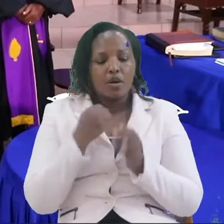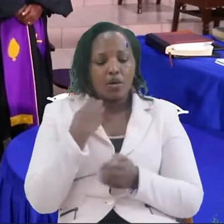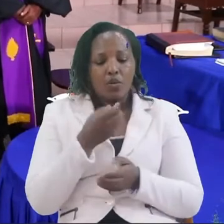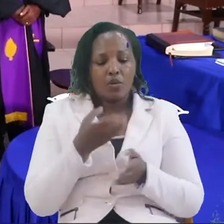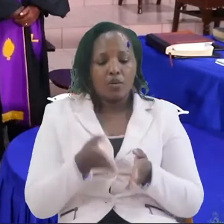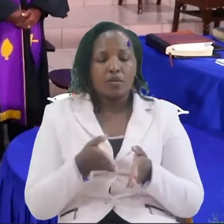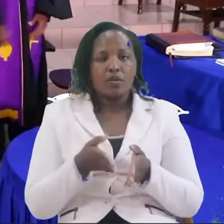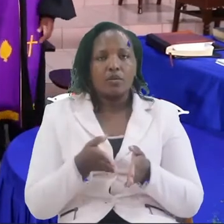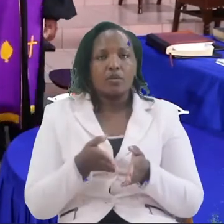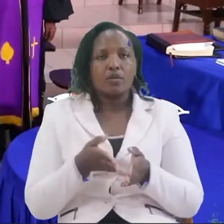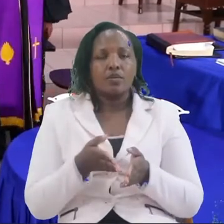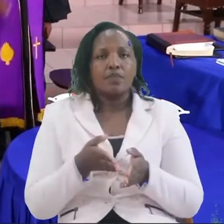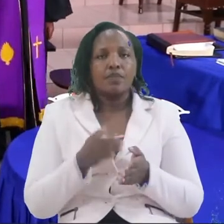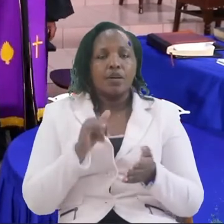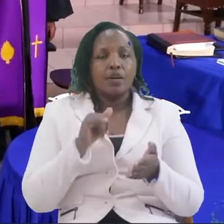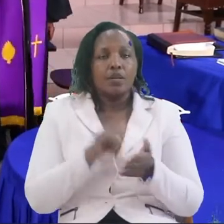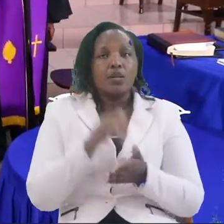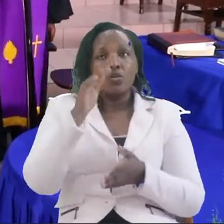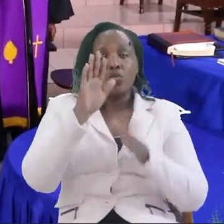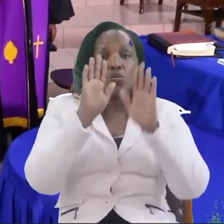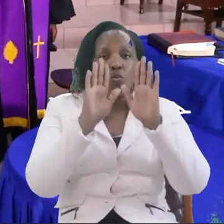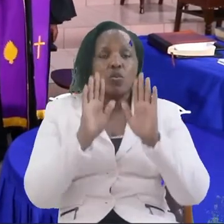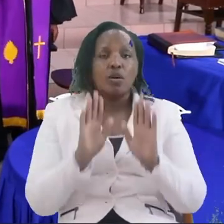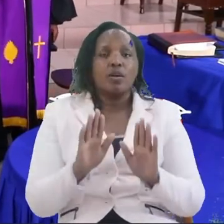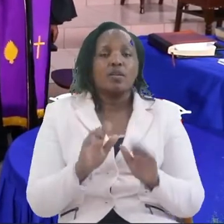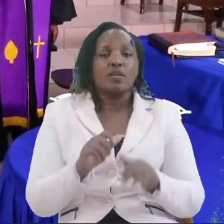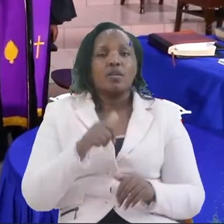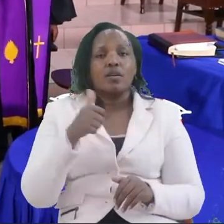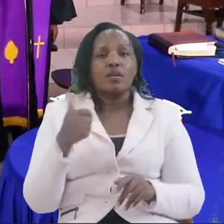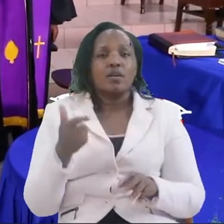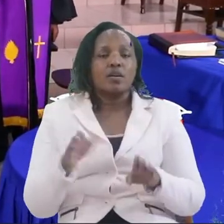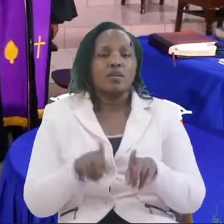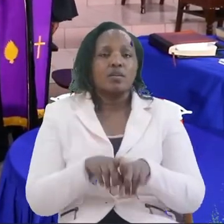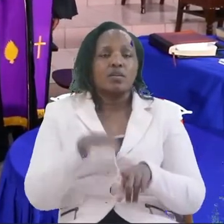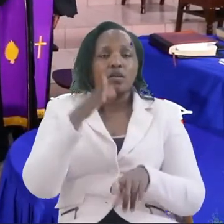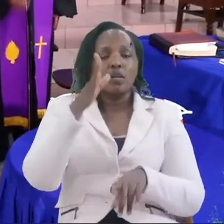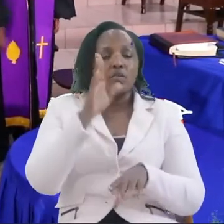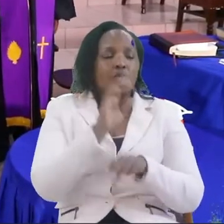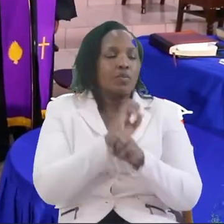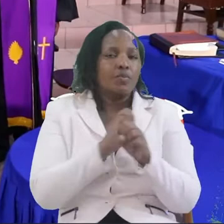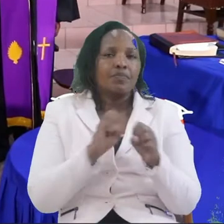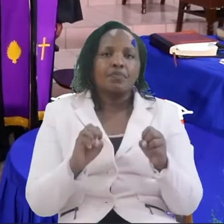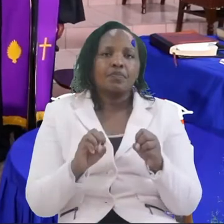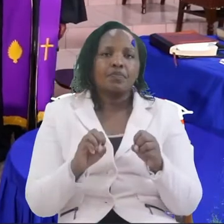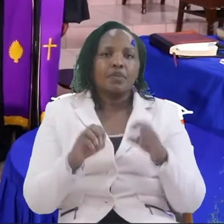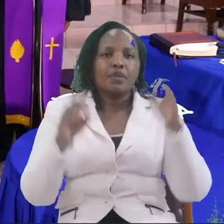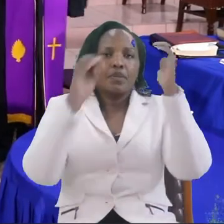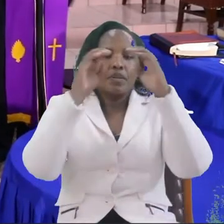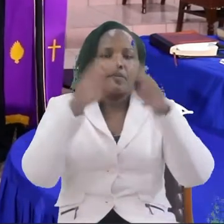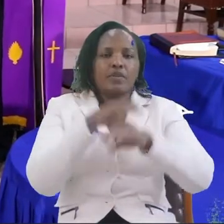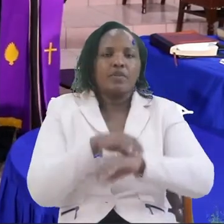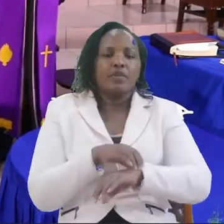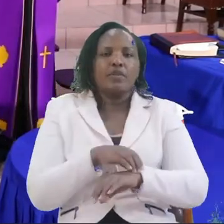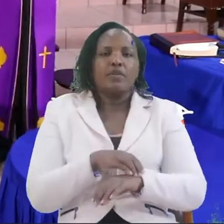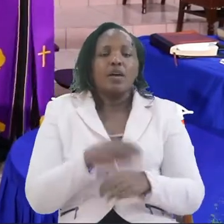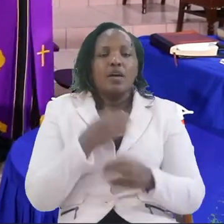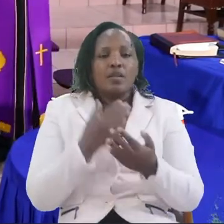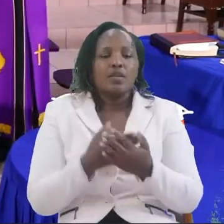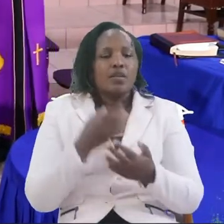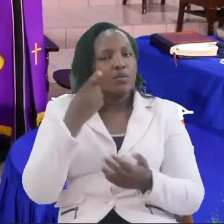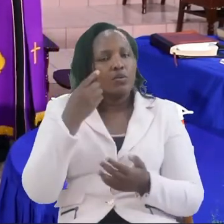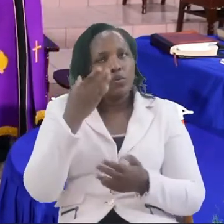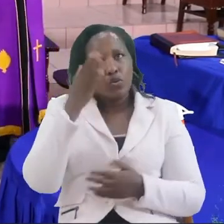ya leo Mungu yetu kwamba unastahili na hakuna Mungu mwingine kama wewe bingu na dunia. Asante Mungu